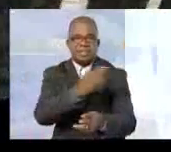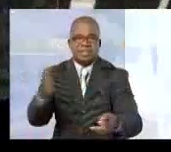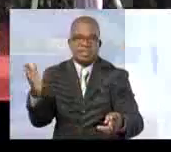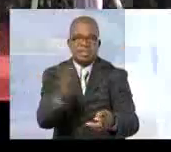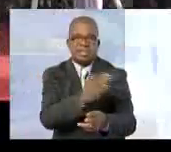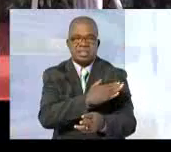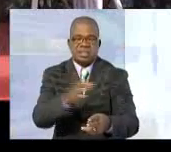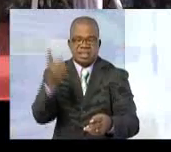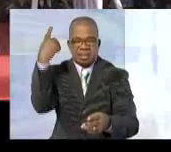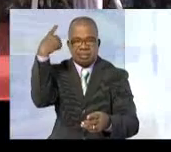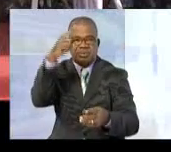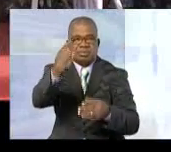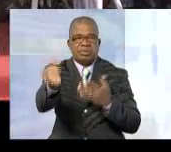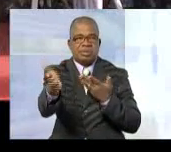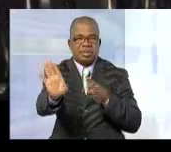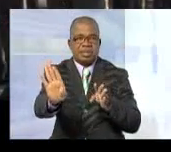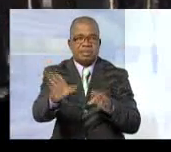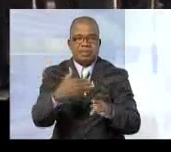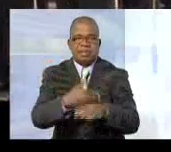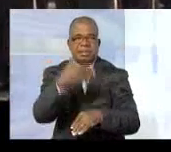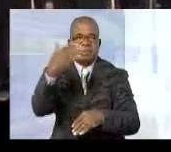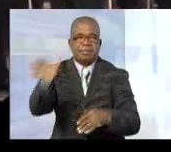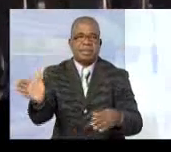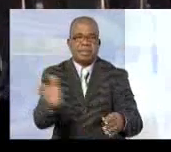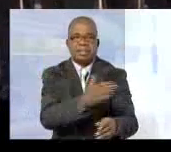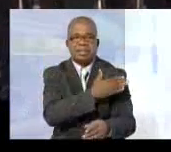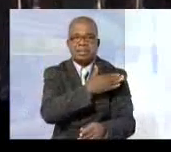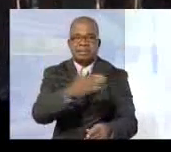aux morts suivi de l'hymne national.